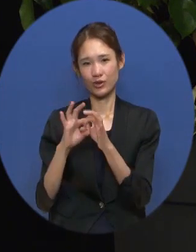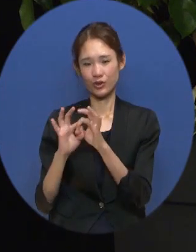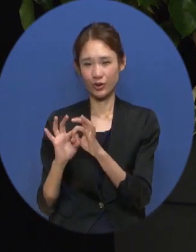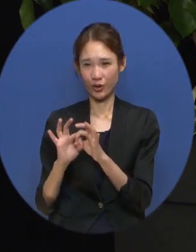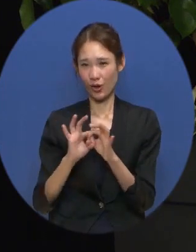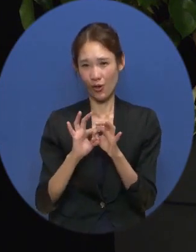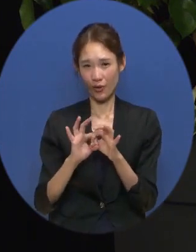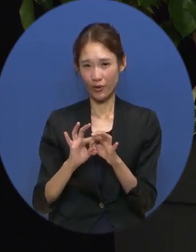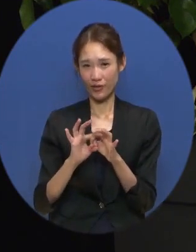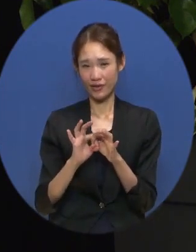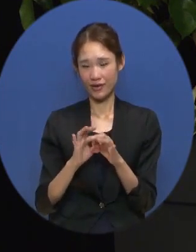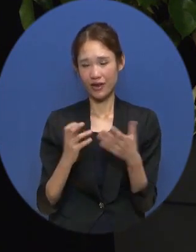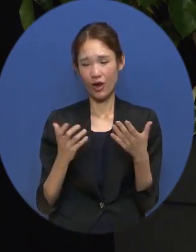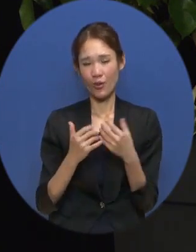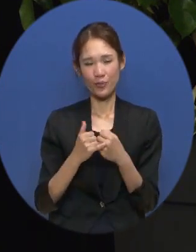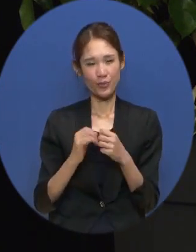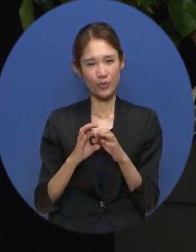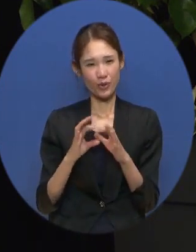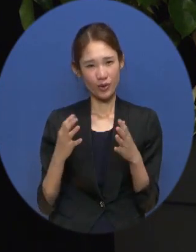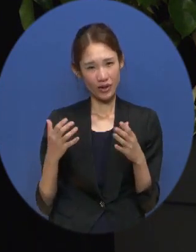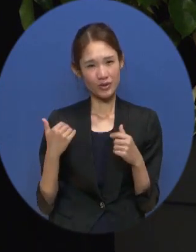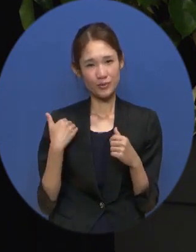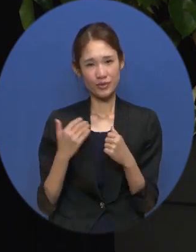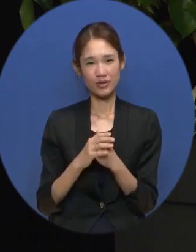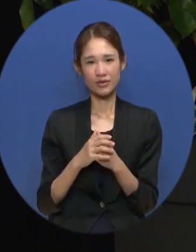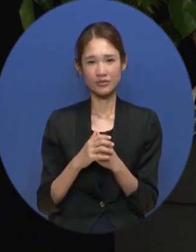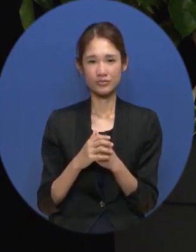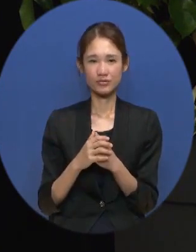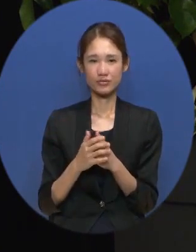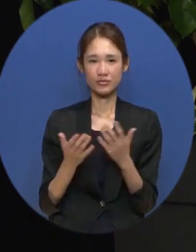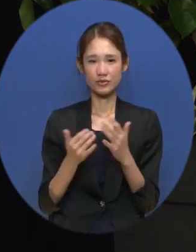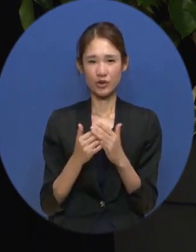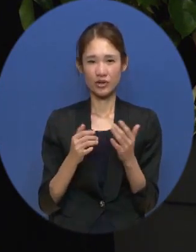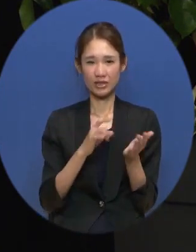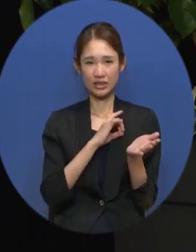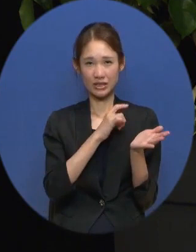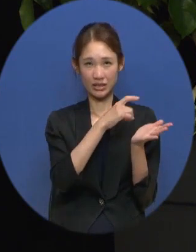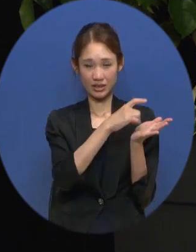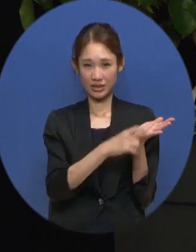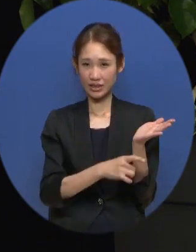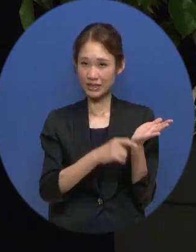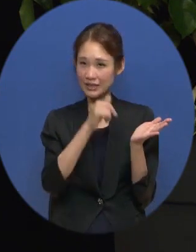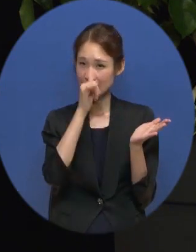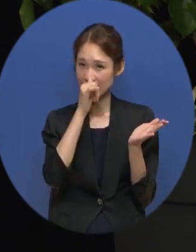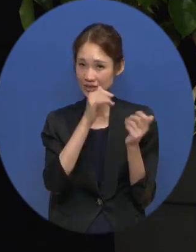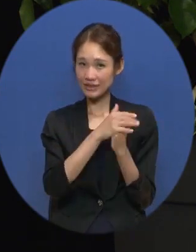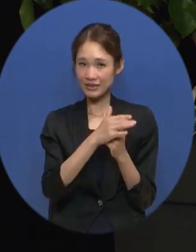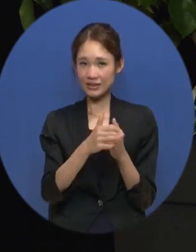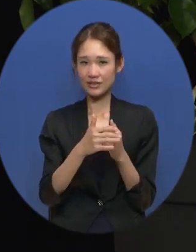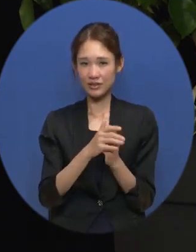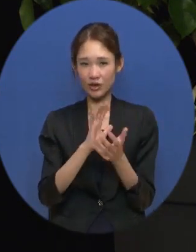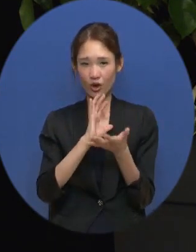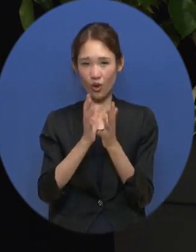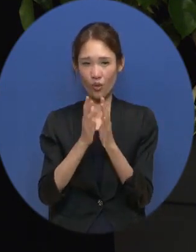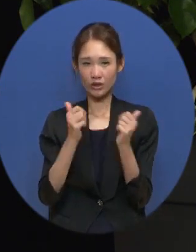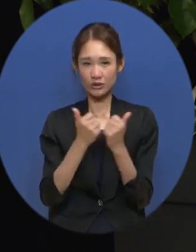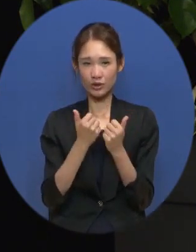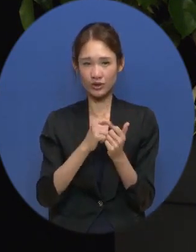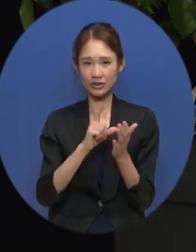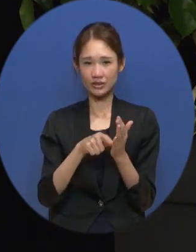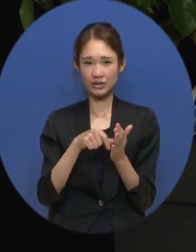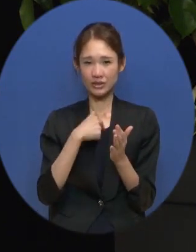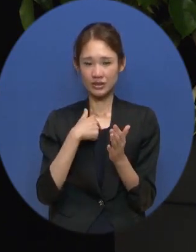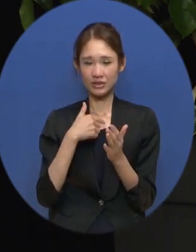없는 경우도 있어요. 업무적으로요. 네. 예, 예, 예. 근데 이제 그 우리 직원 명단에 다 있으니까 워크숍 때